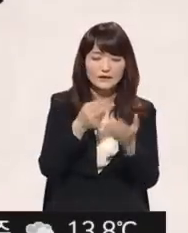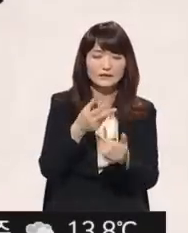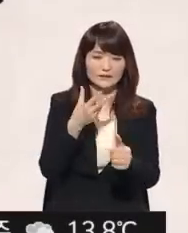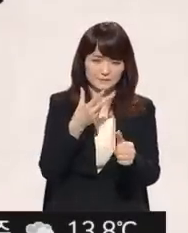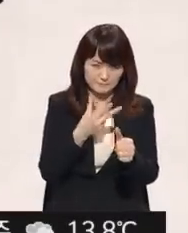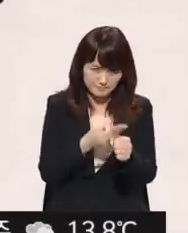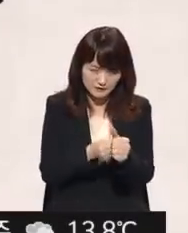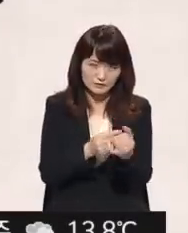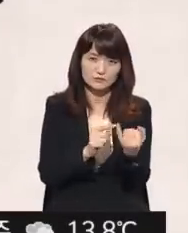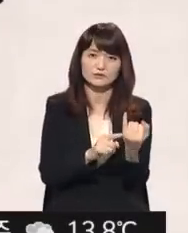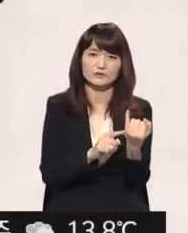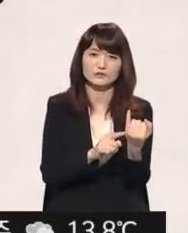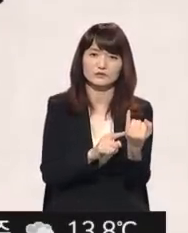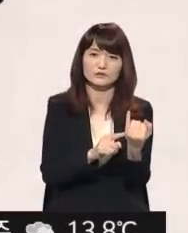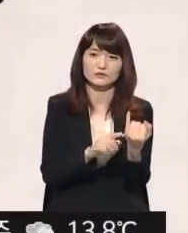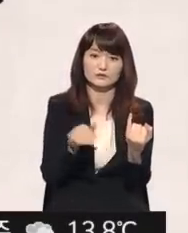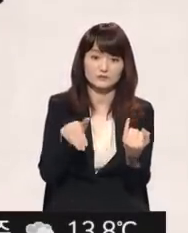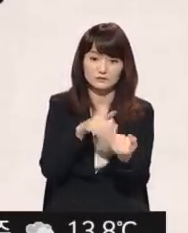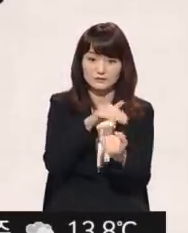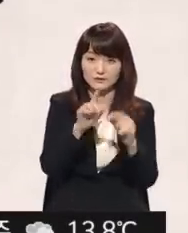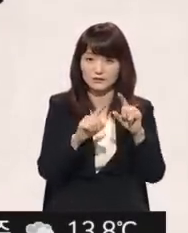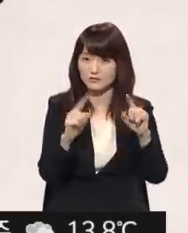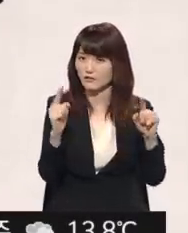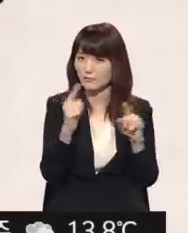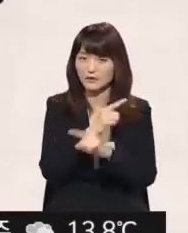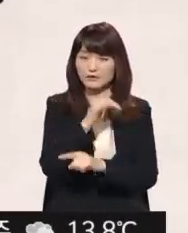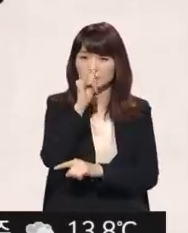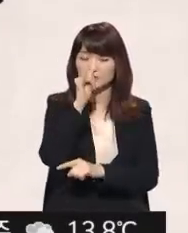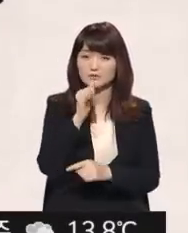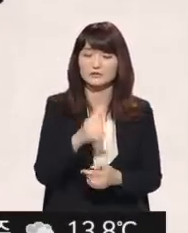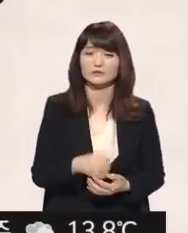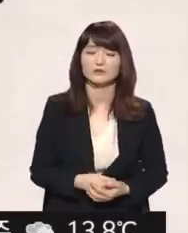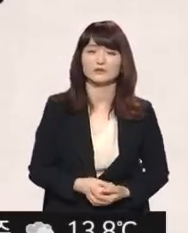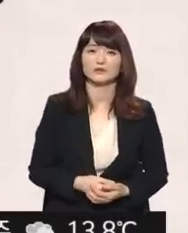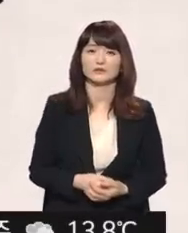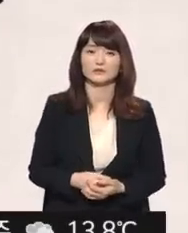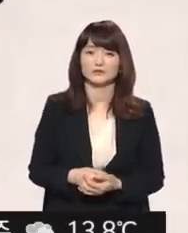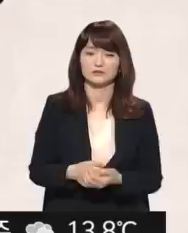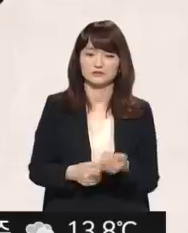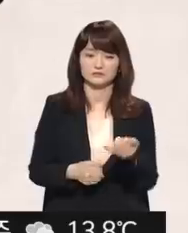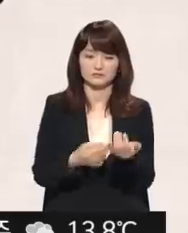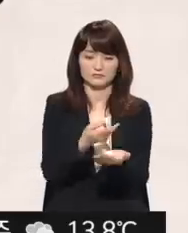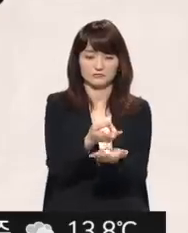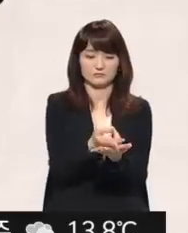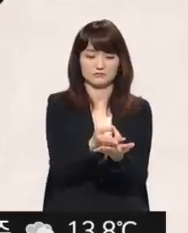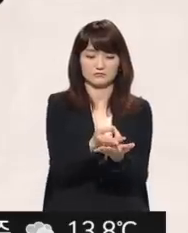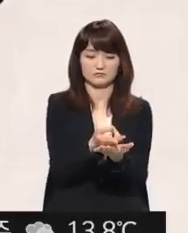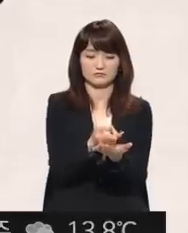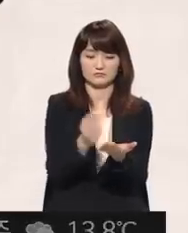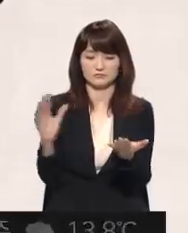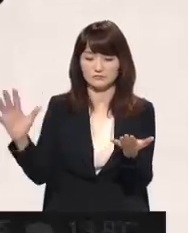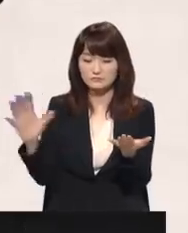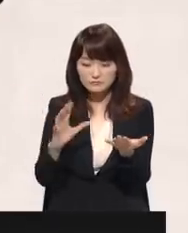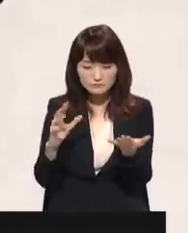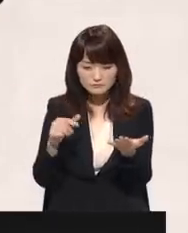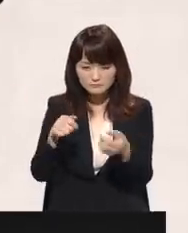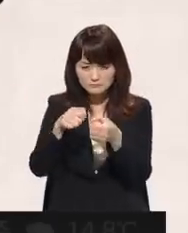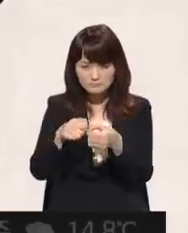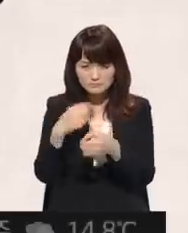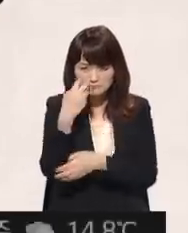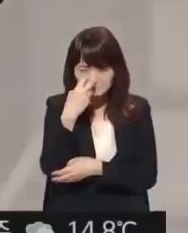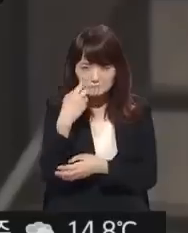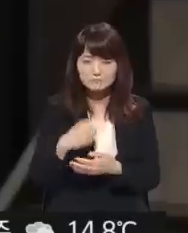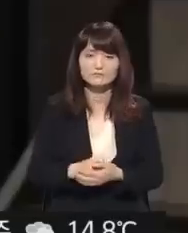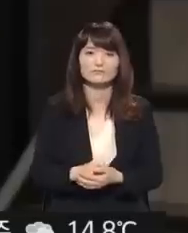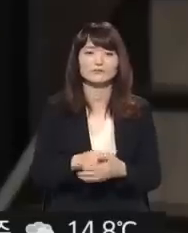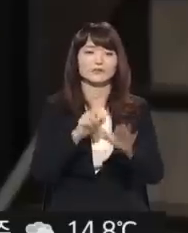그 상황이 확 바뀌어질 수 있거든요 그러니까 더 옆에서 밑에 감시를 해야 되는데 실제로 이제 진료 기록에는 그렇게 다